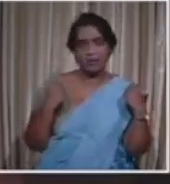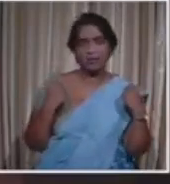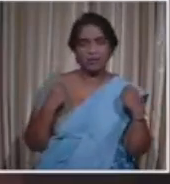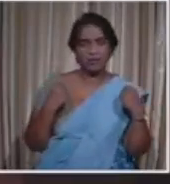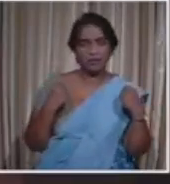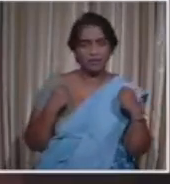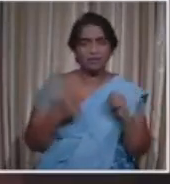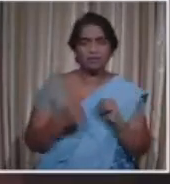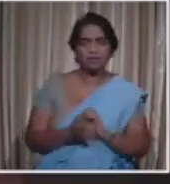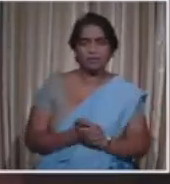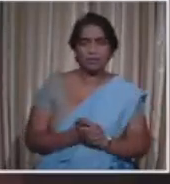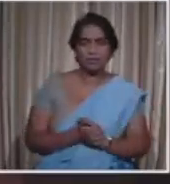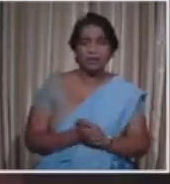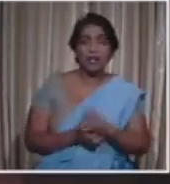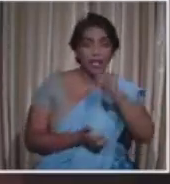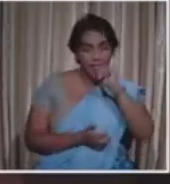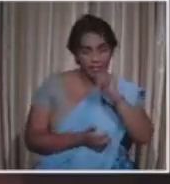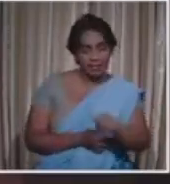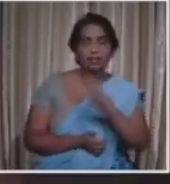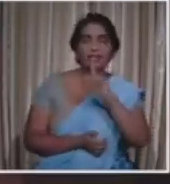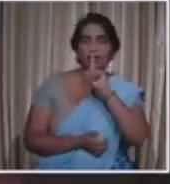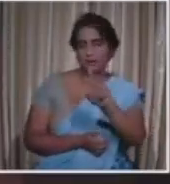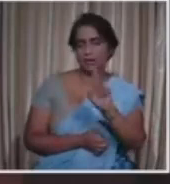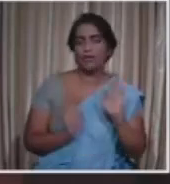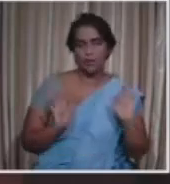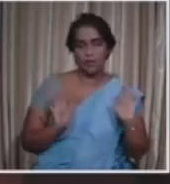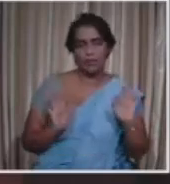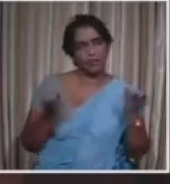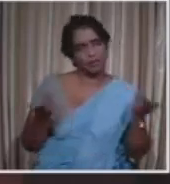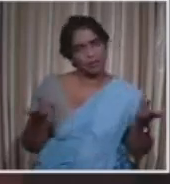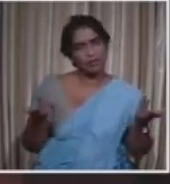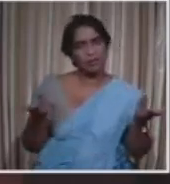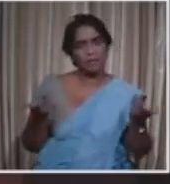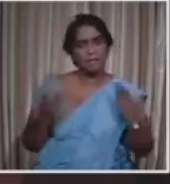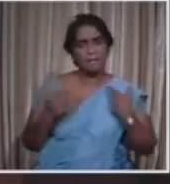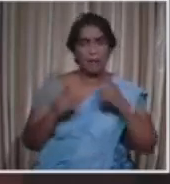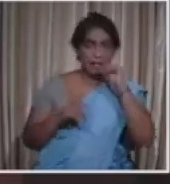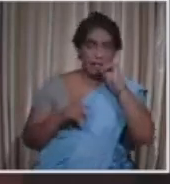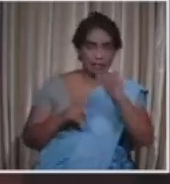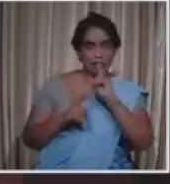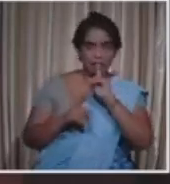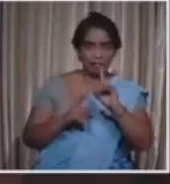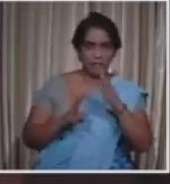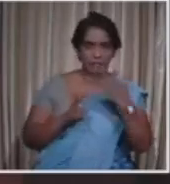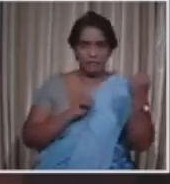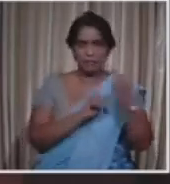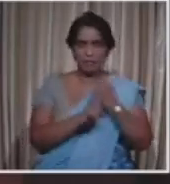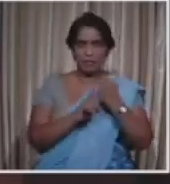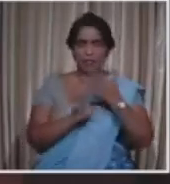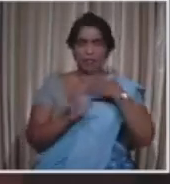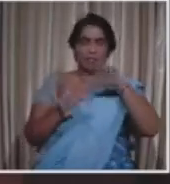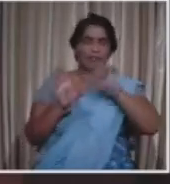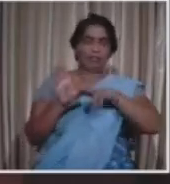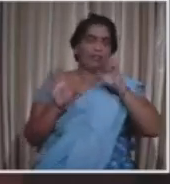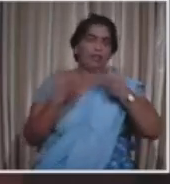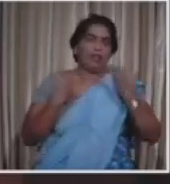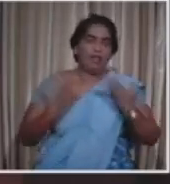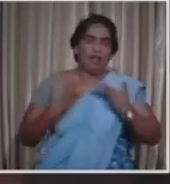එක්කෝ සත්‍ය ප්‍රකාශ කරා ඉන් පස්සේ බලපෑම් කරලා ඒක ඉල්ලාස් කරගත්තා